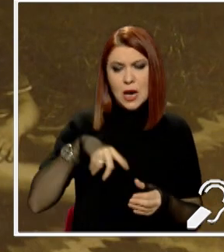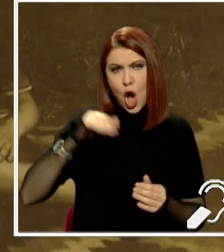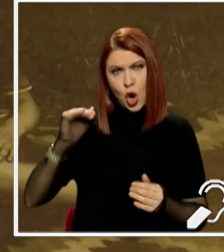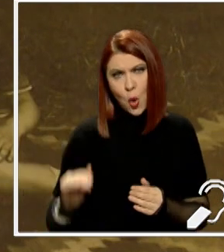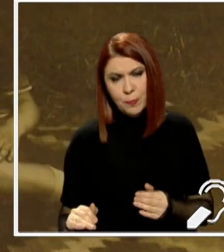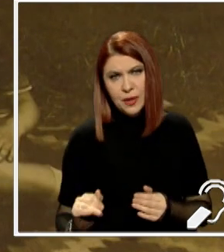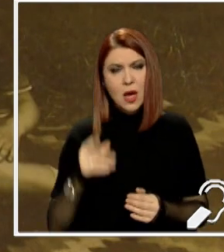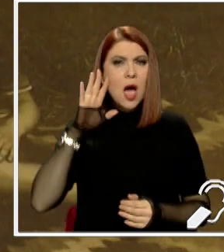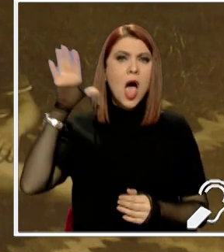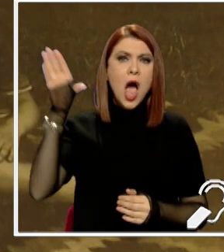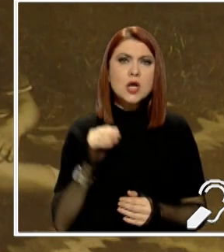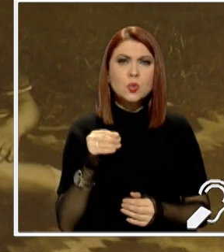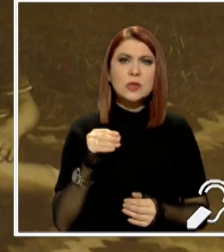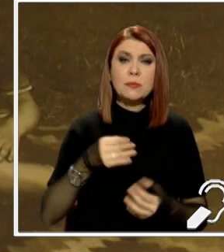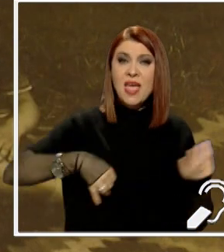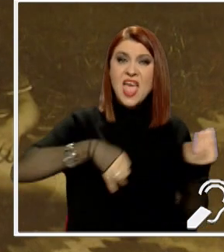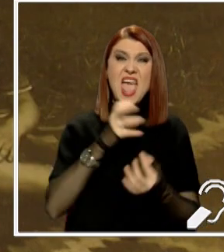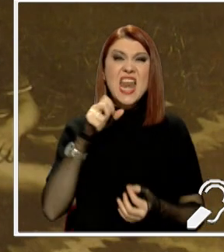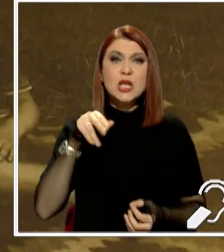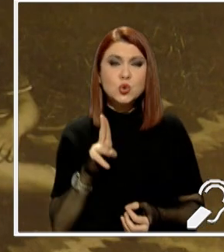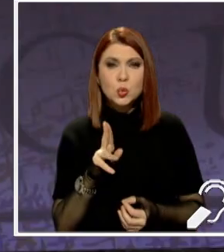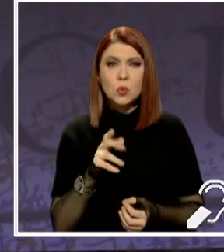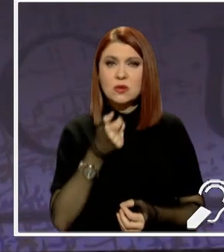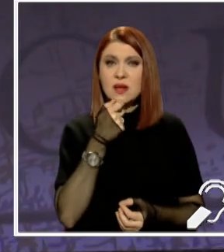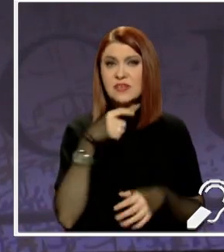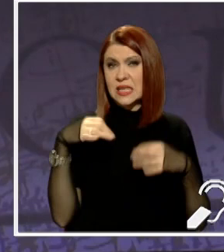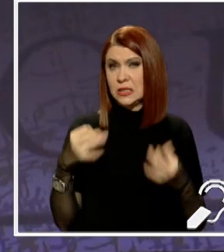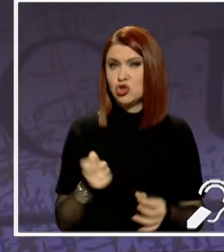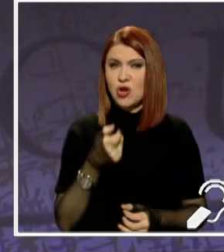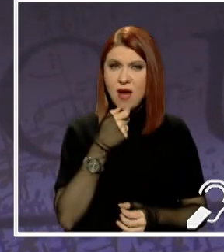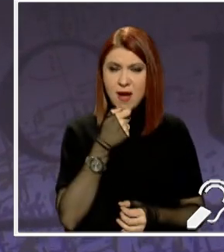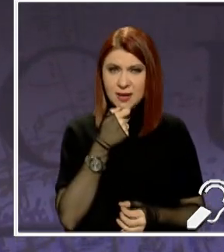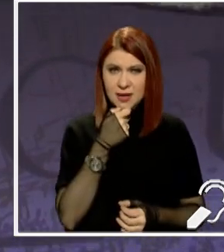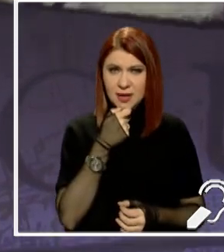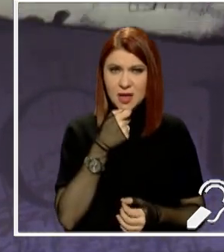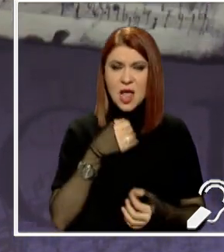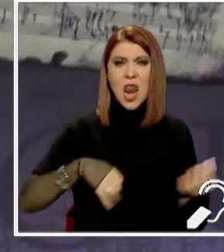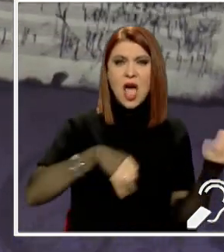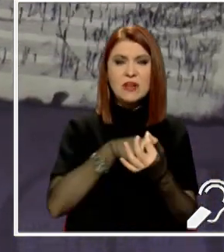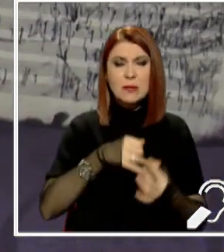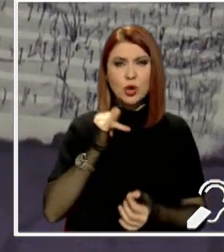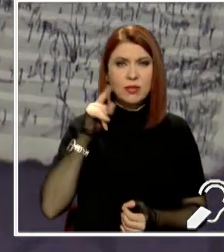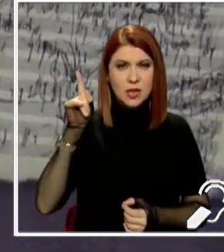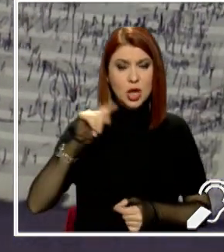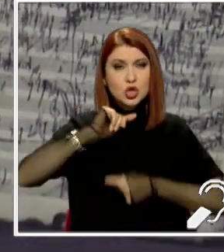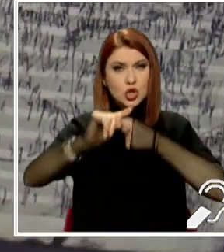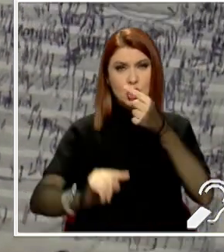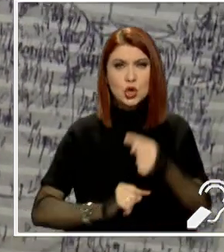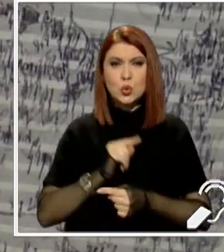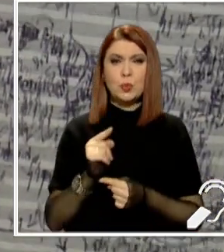mici, l-a ascultat pe George Enescu de la vârsta de 10 ani la filarmonica din Iași, urmând